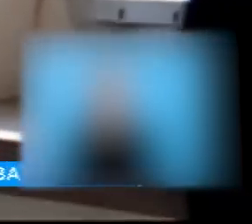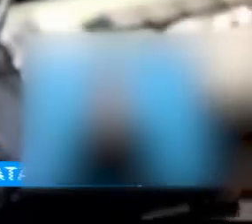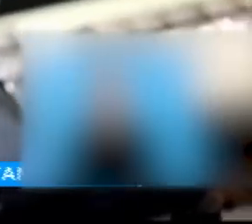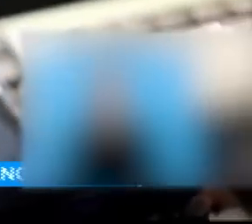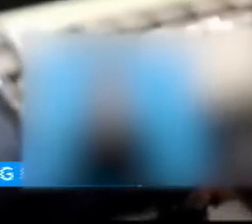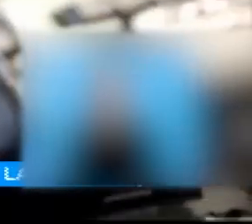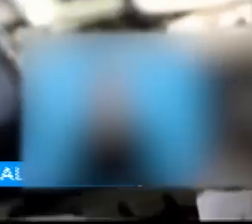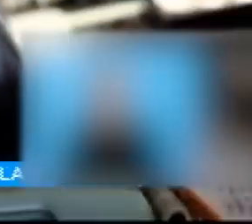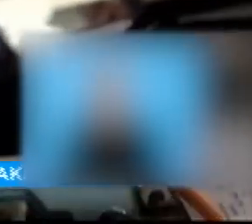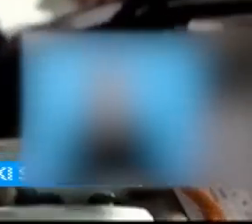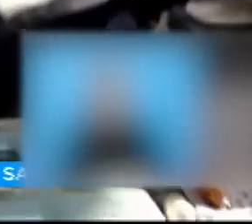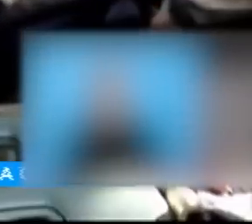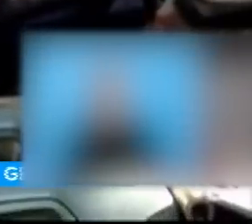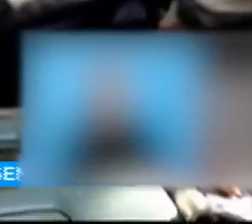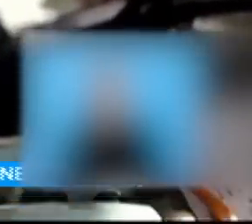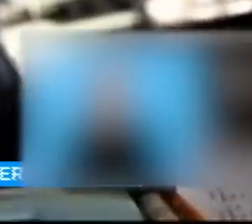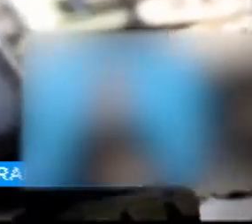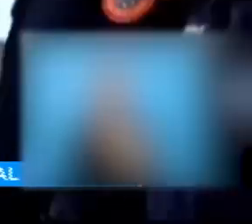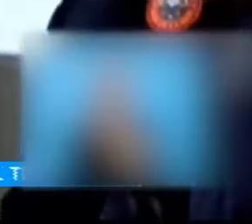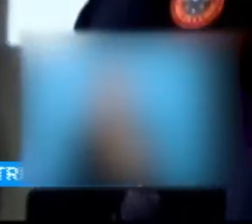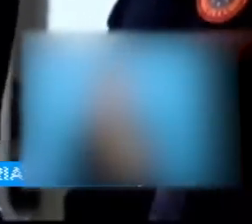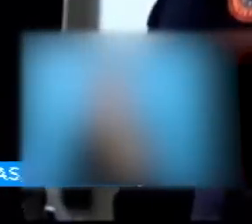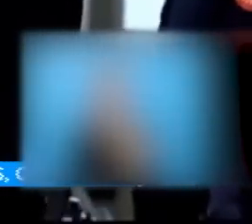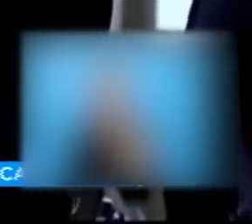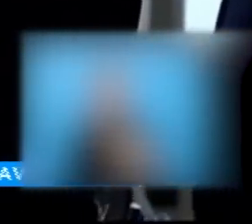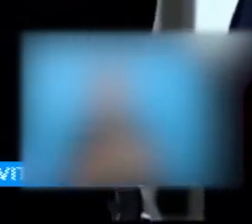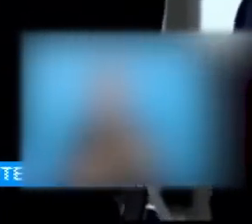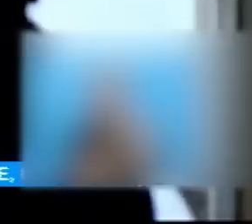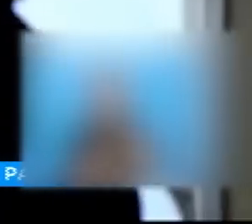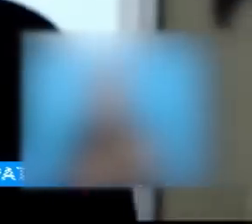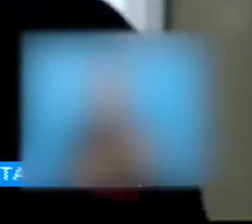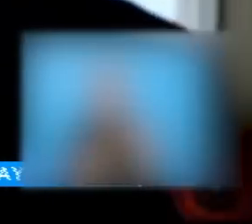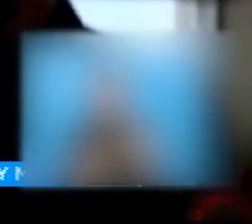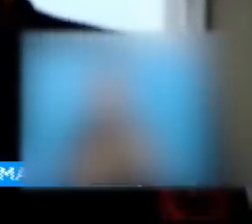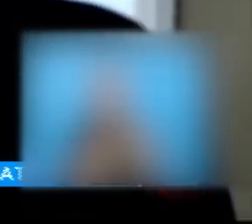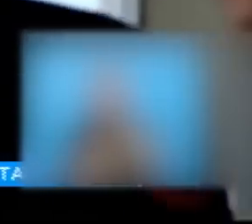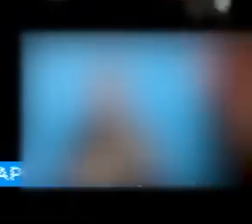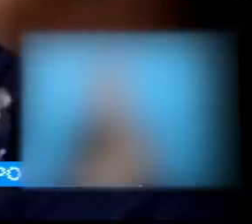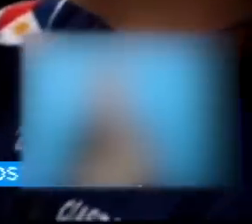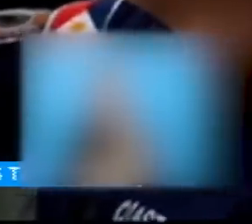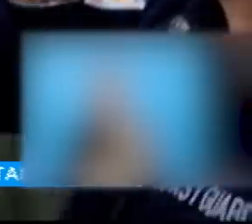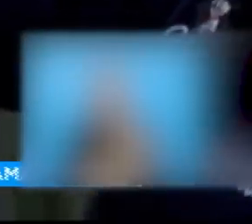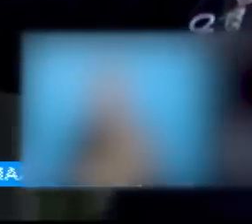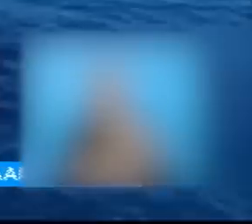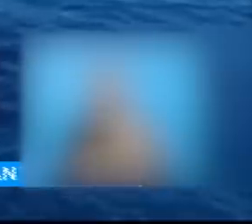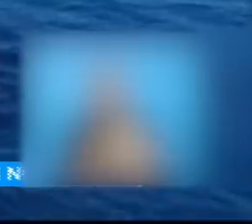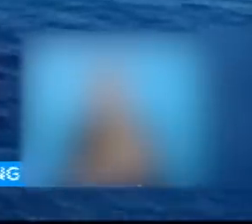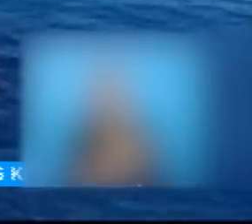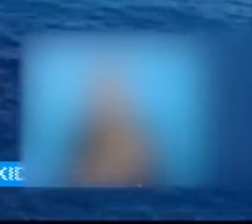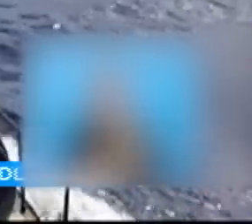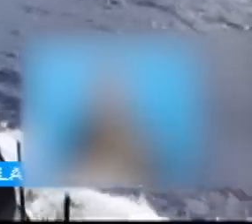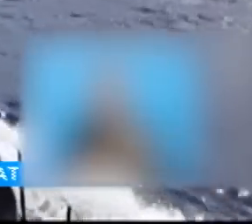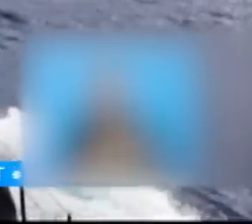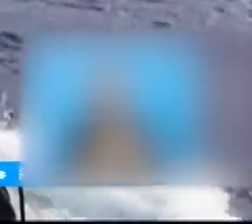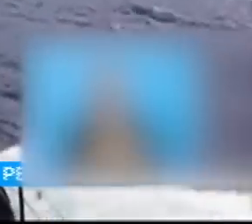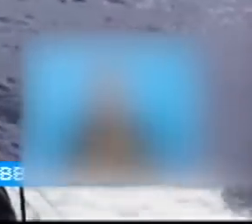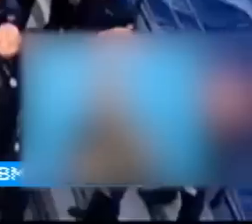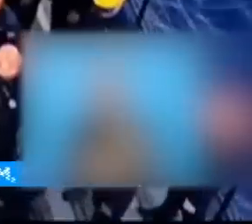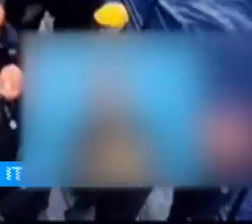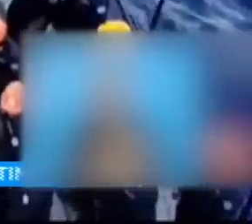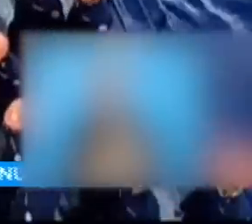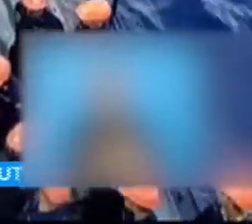Alam mo, Jess, hindi nagsalita si President Bongbong Marcos tungkol dyan. Ang nagsalita tungkol dyan ay si National Security